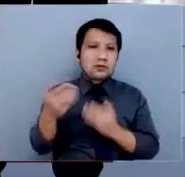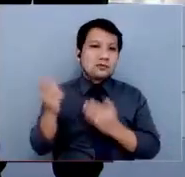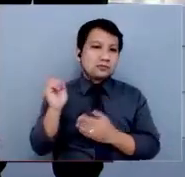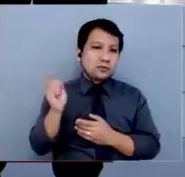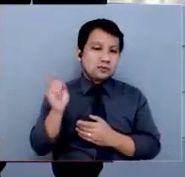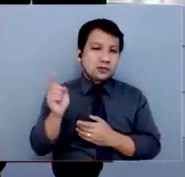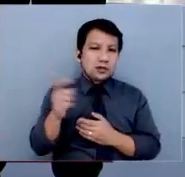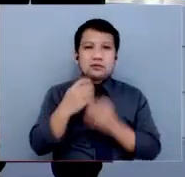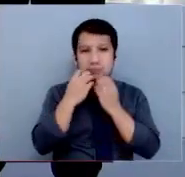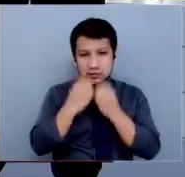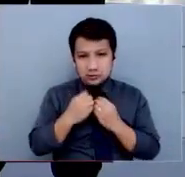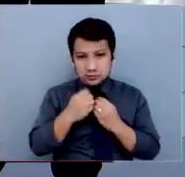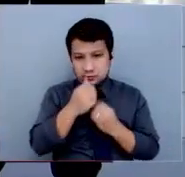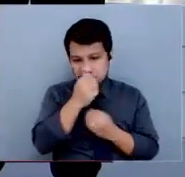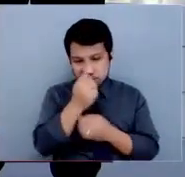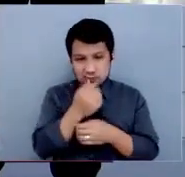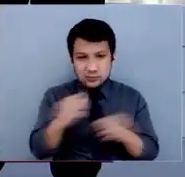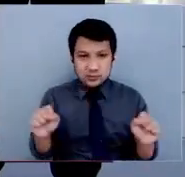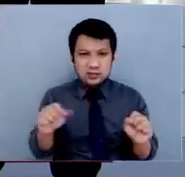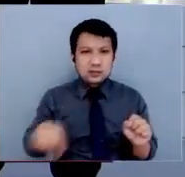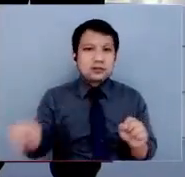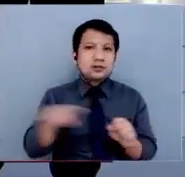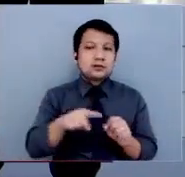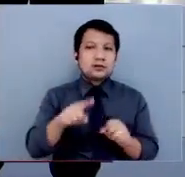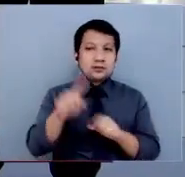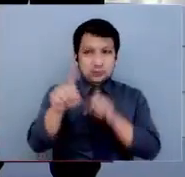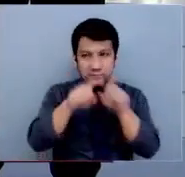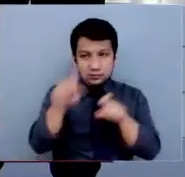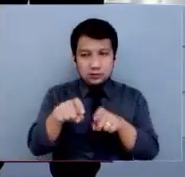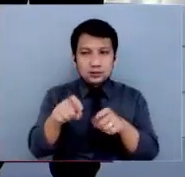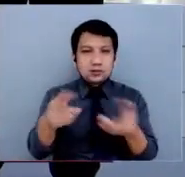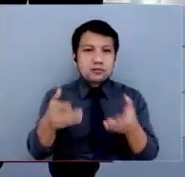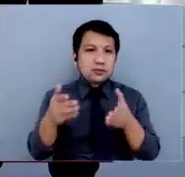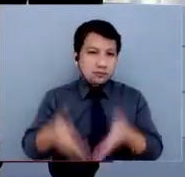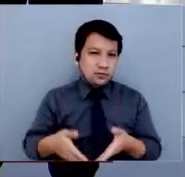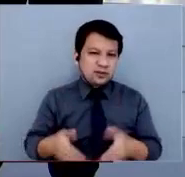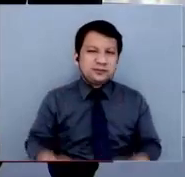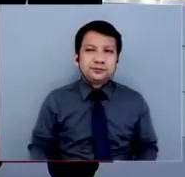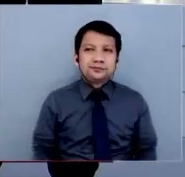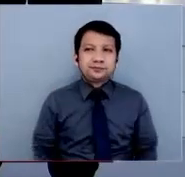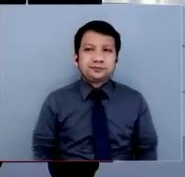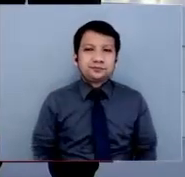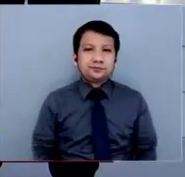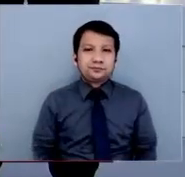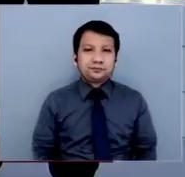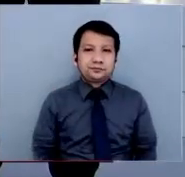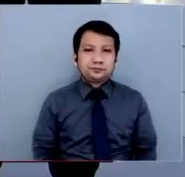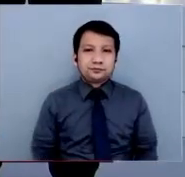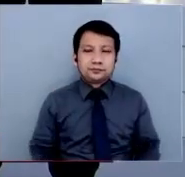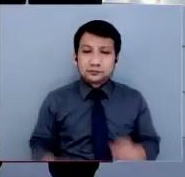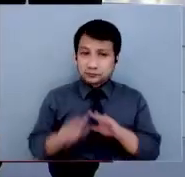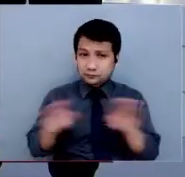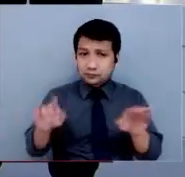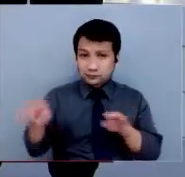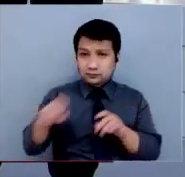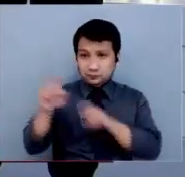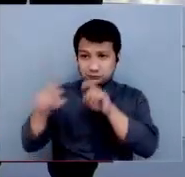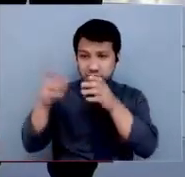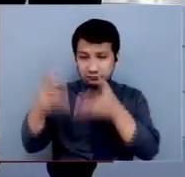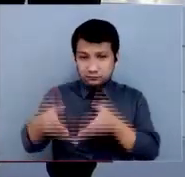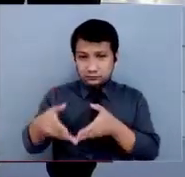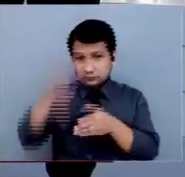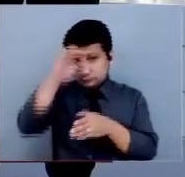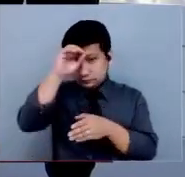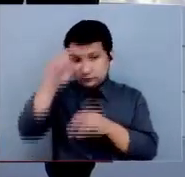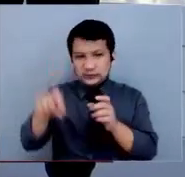mura at mas ligtas ang mining operations sa open pit mining. Para sa mga miners, siyempre. Sinasabing 3